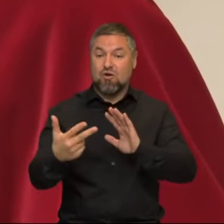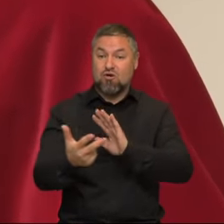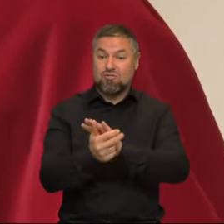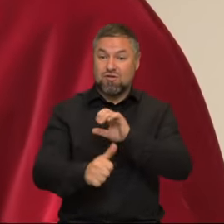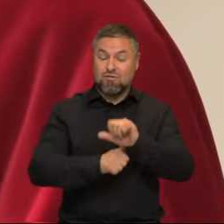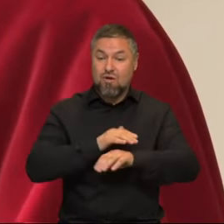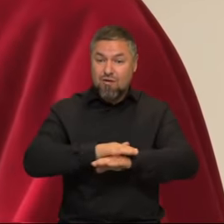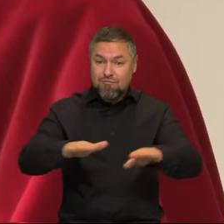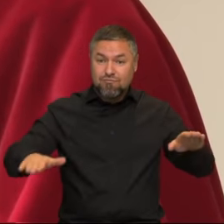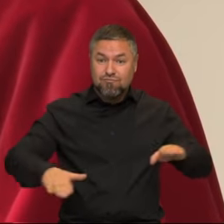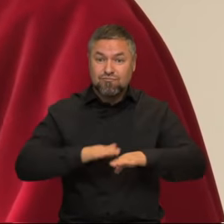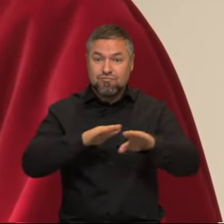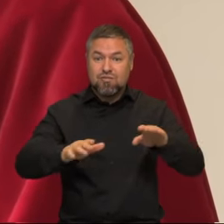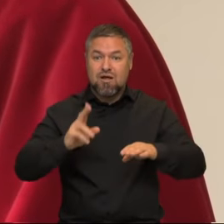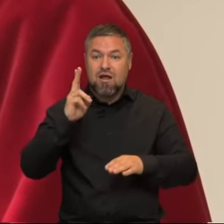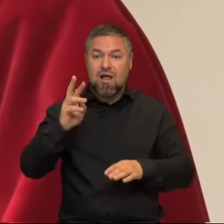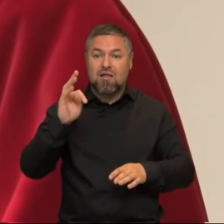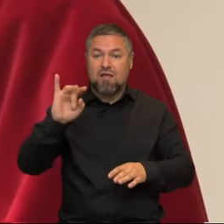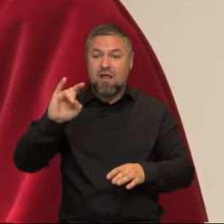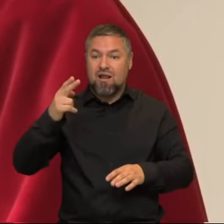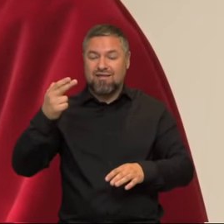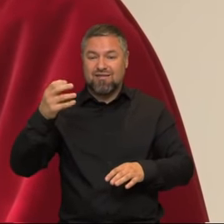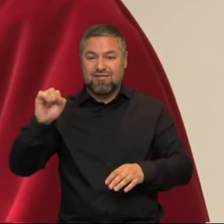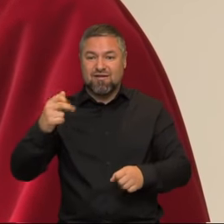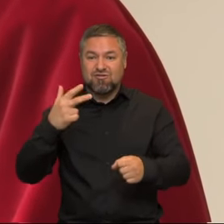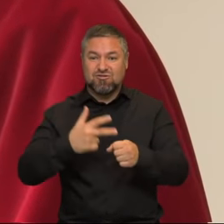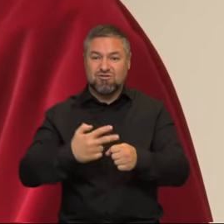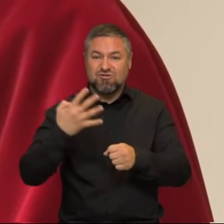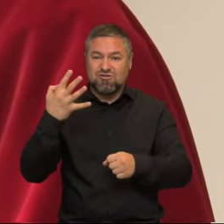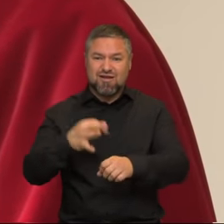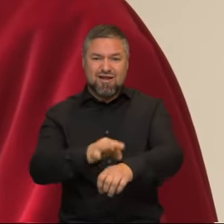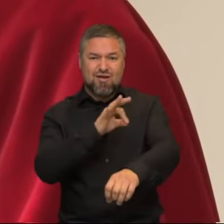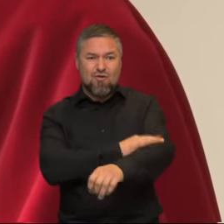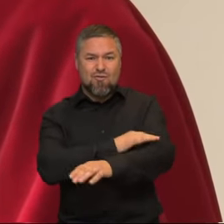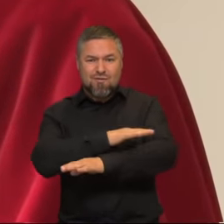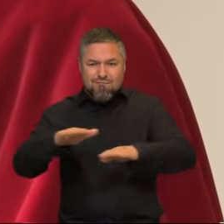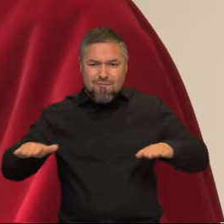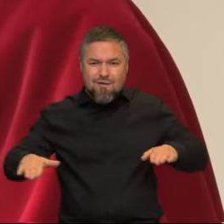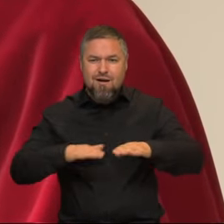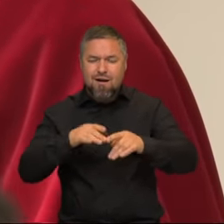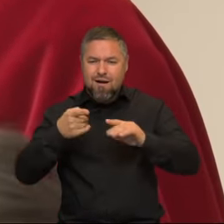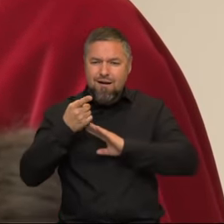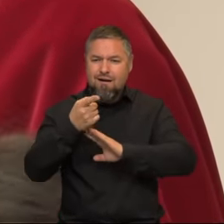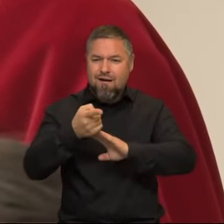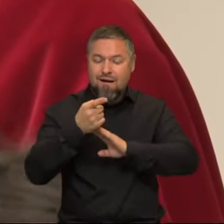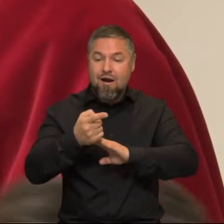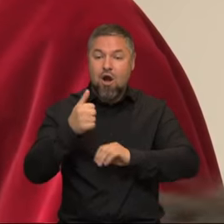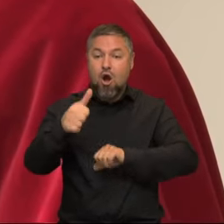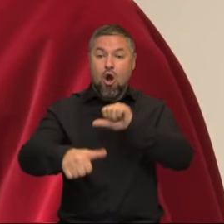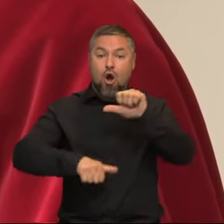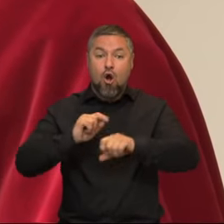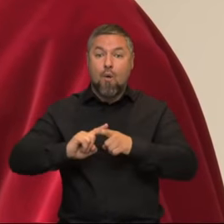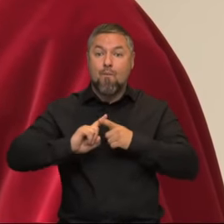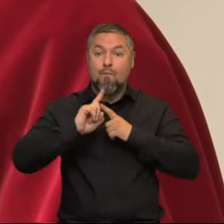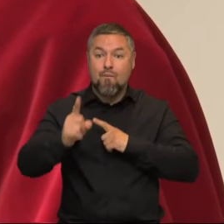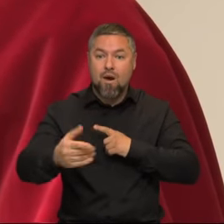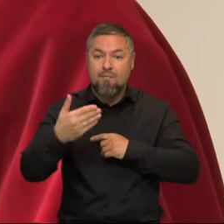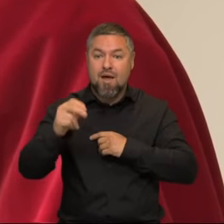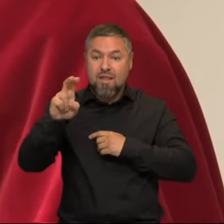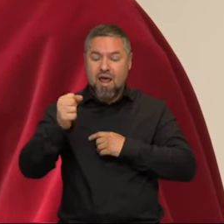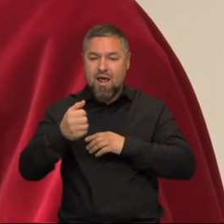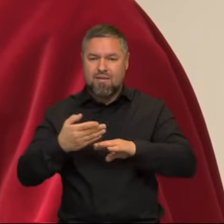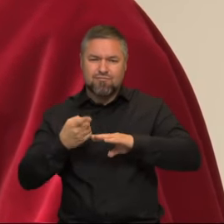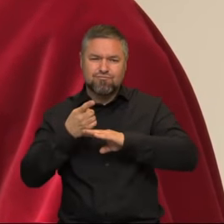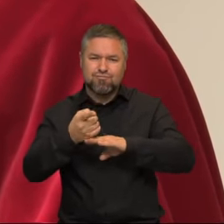roku przepłynęła kanał Katalina, 34 km. Rok później opłynęła Manhattan, pokonując